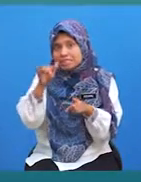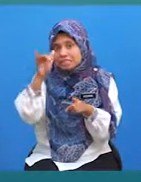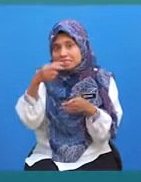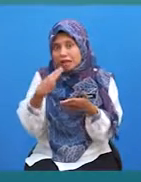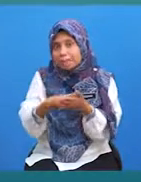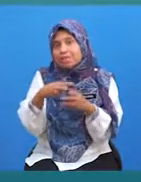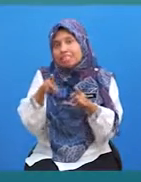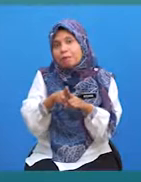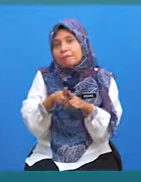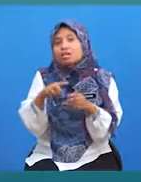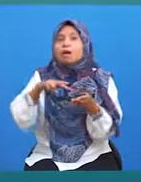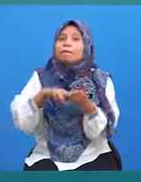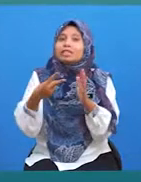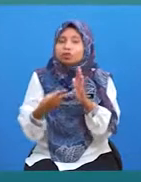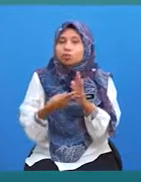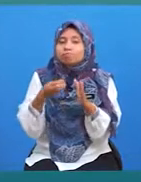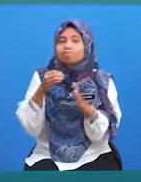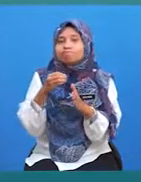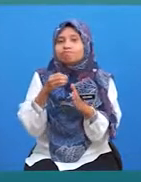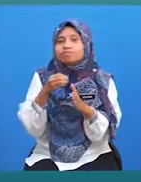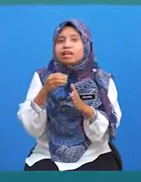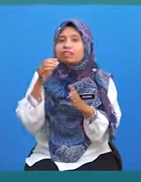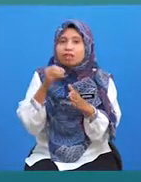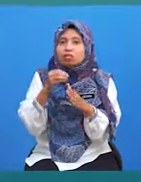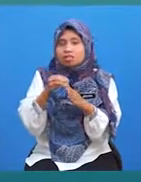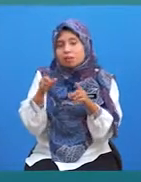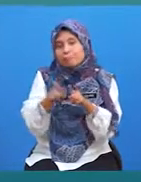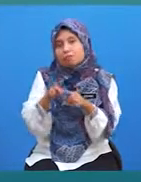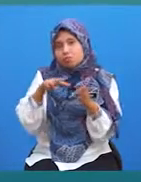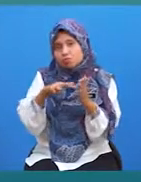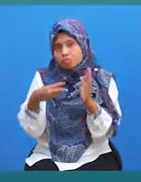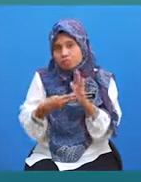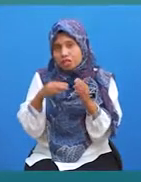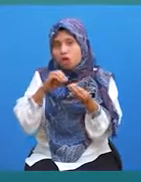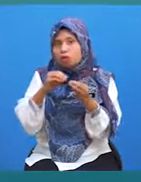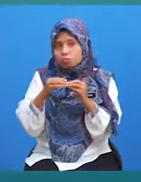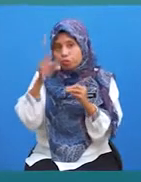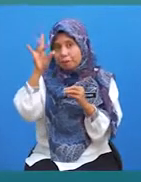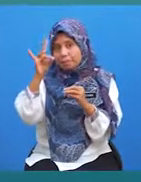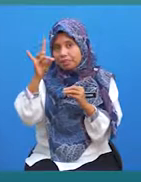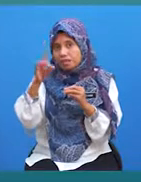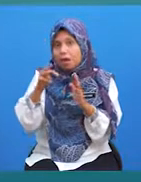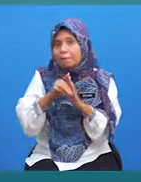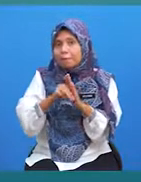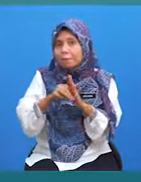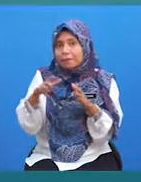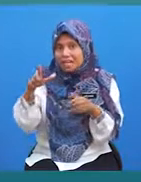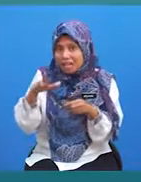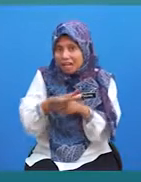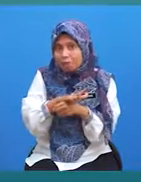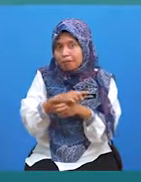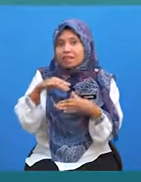sama maksud atau hampir sama maksud. Dan yang kelapan ialah